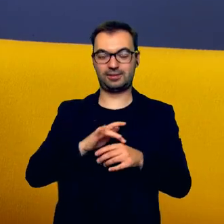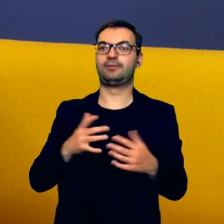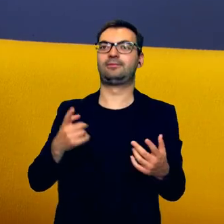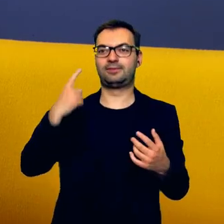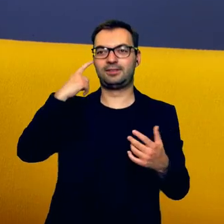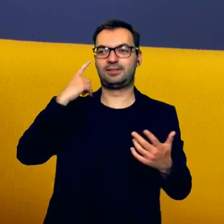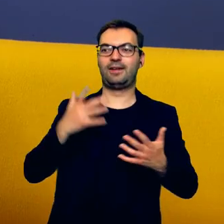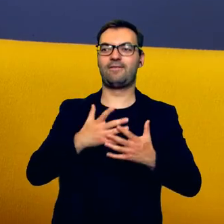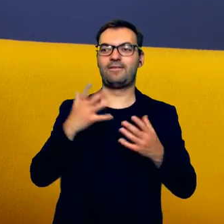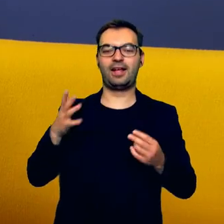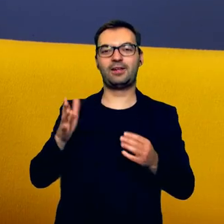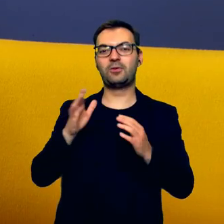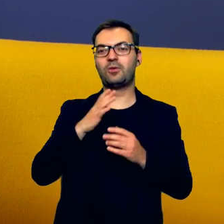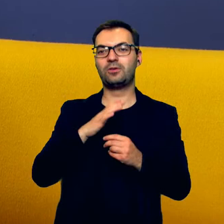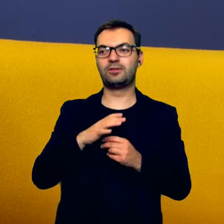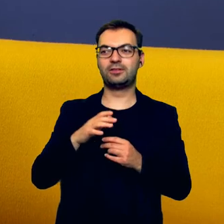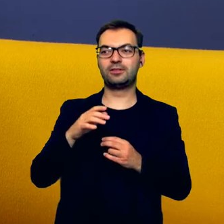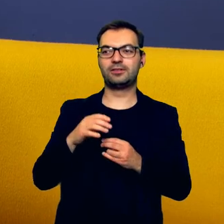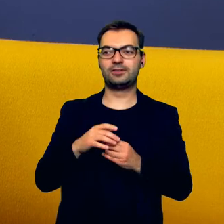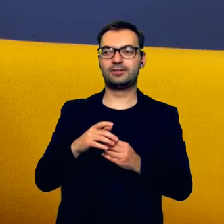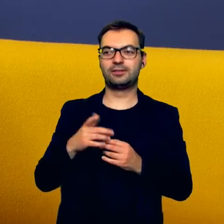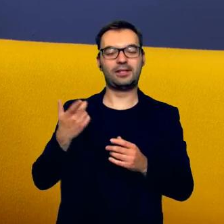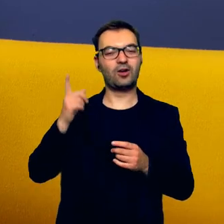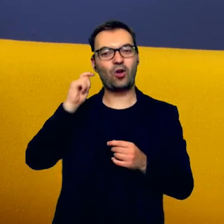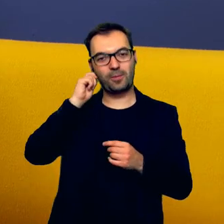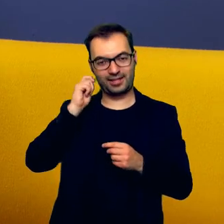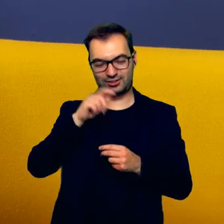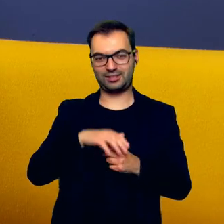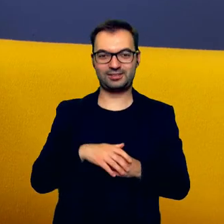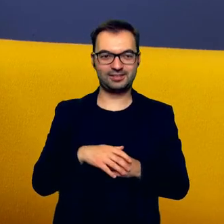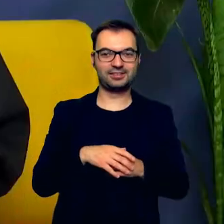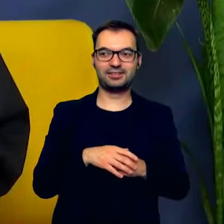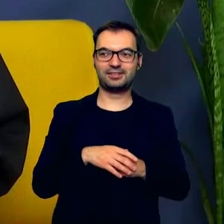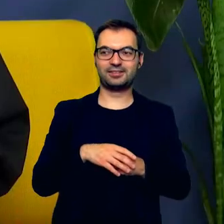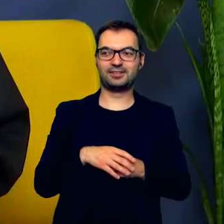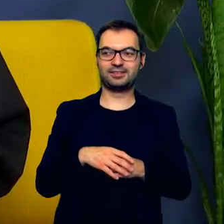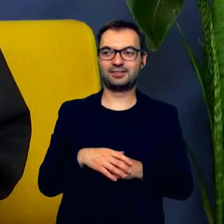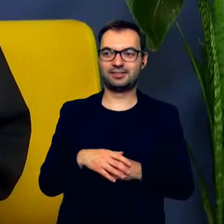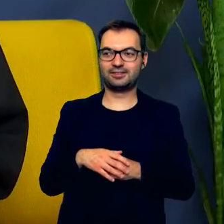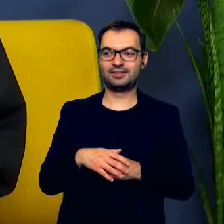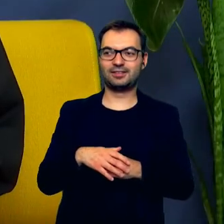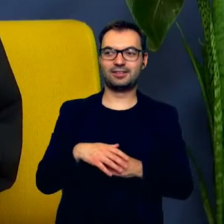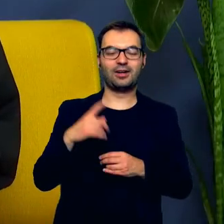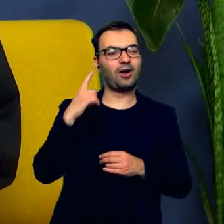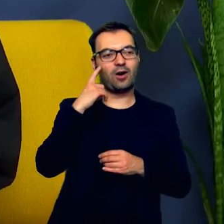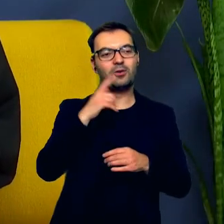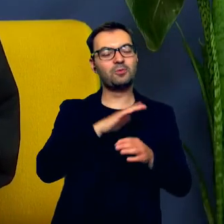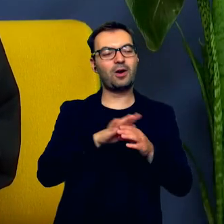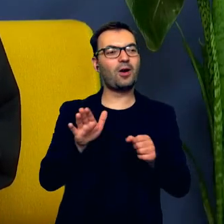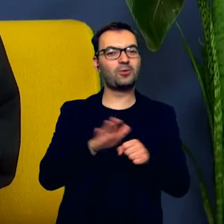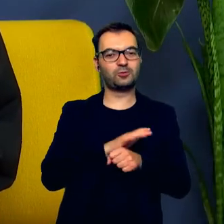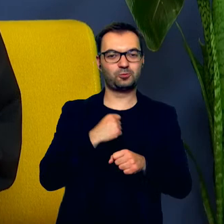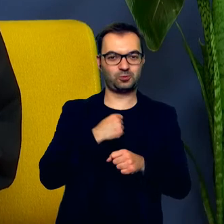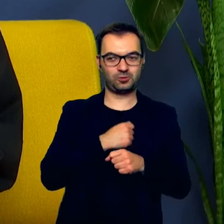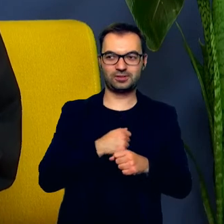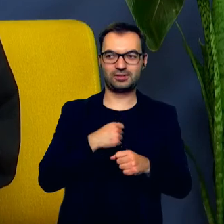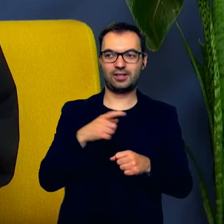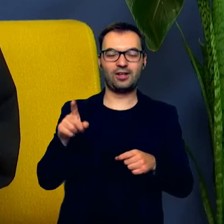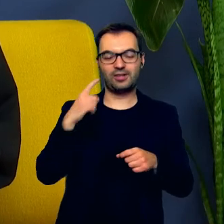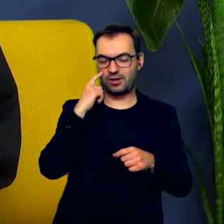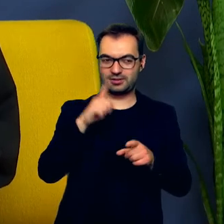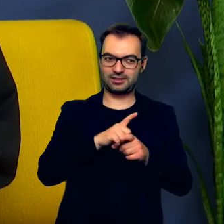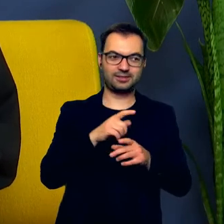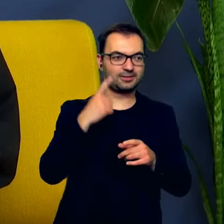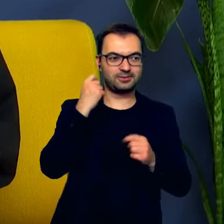o wielkim admiratorze kobiecych wdzięków. Tych oczu pełnych melancholii. Tak. Bo ona też ma oczy